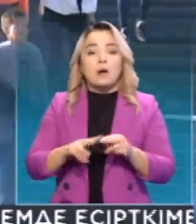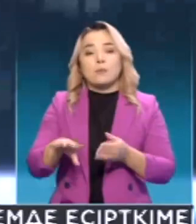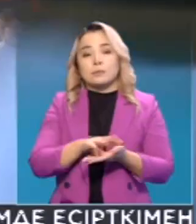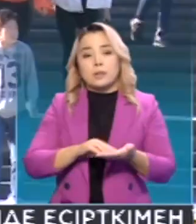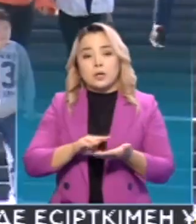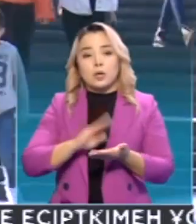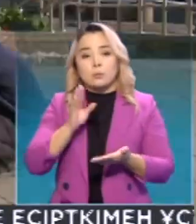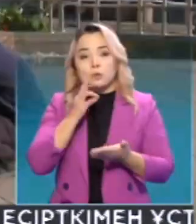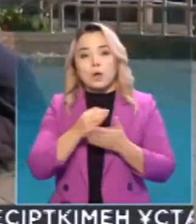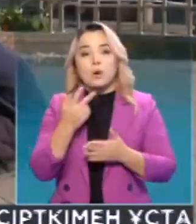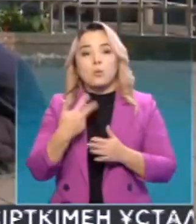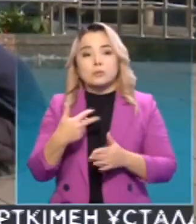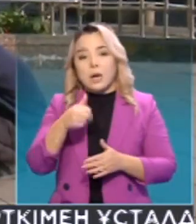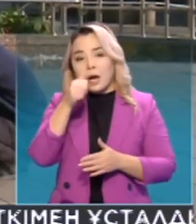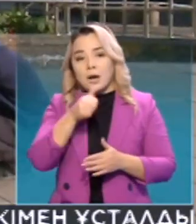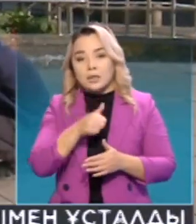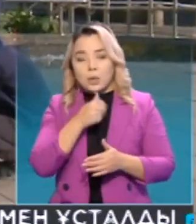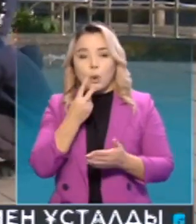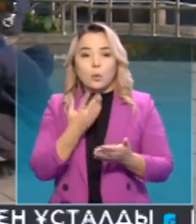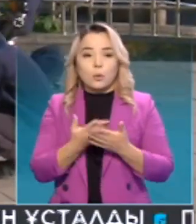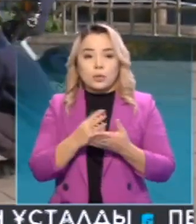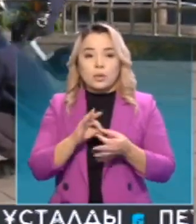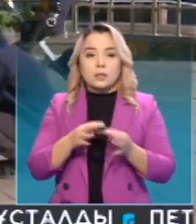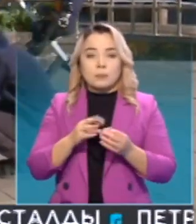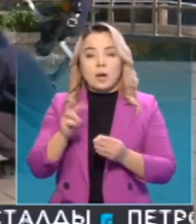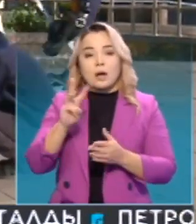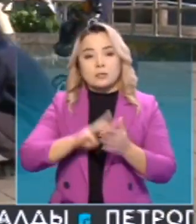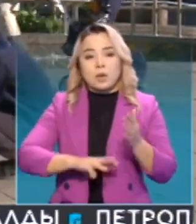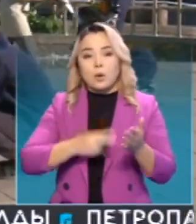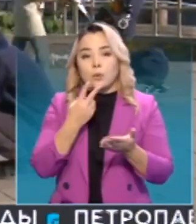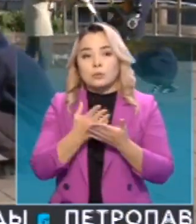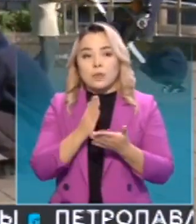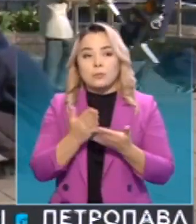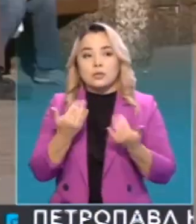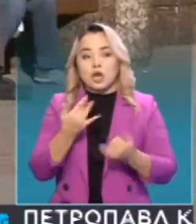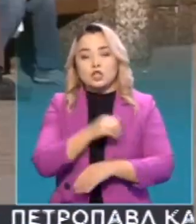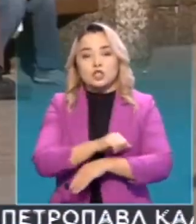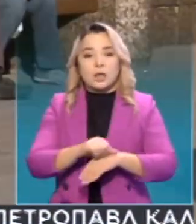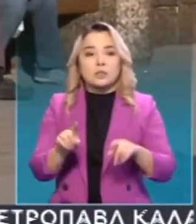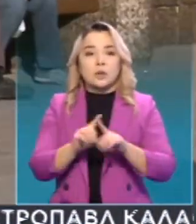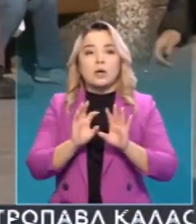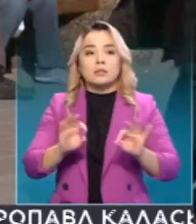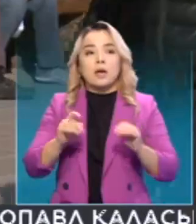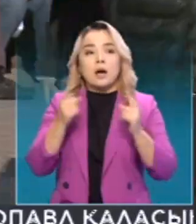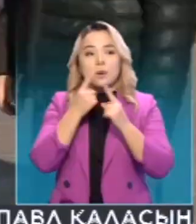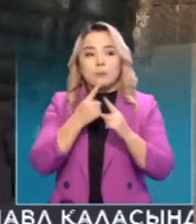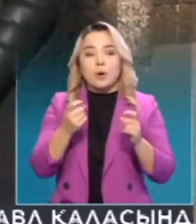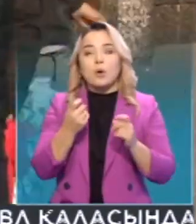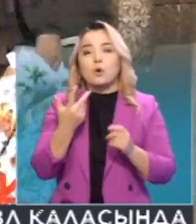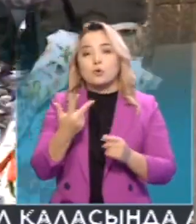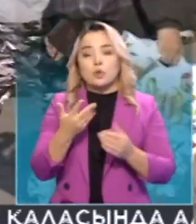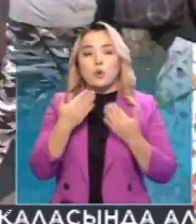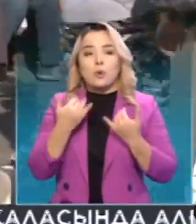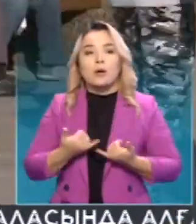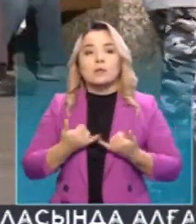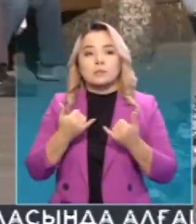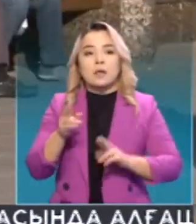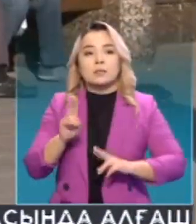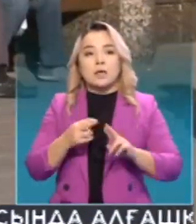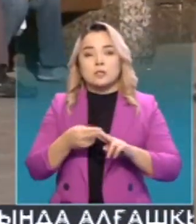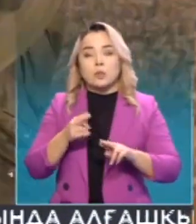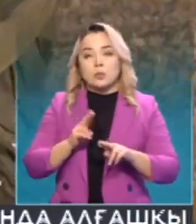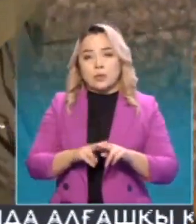қайталанса, 30 айлық есептік көрсеткіш мөлшерінде айыппұл көзделген. Шетелдіктер туралы хабарлаудың 3 оңай тәсілі